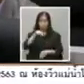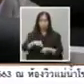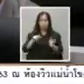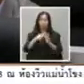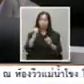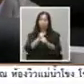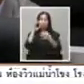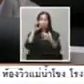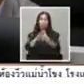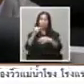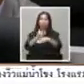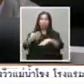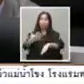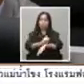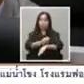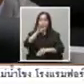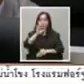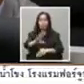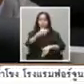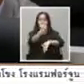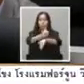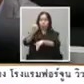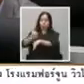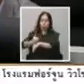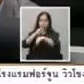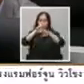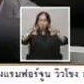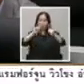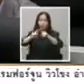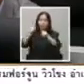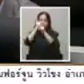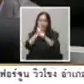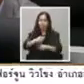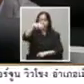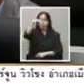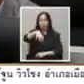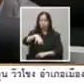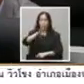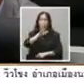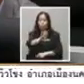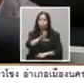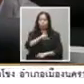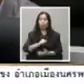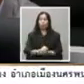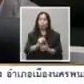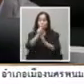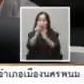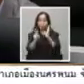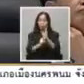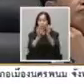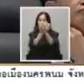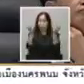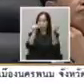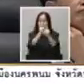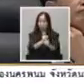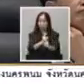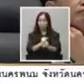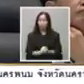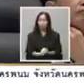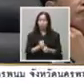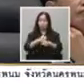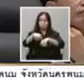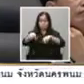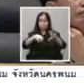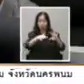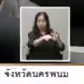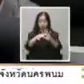างการเมืองของคณะรัฐมนตรีในฐานะองค์กรตามรัฐธรรมนูญความบริหารในความสัมพันธ์เฉพาะกับ